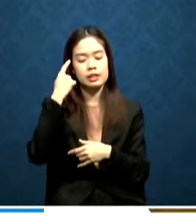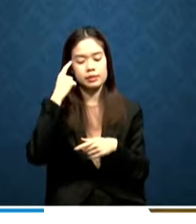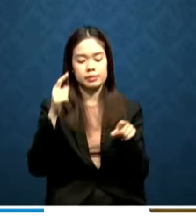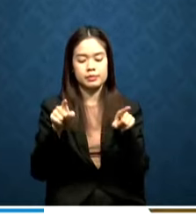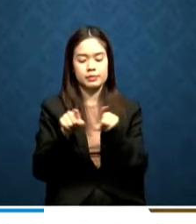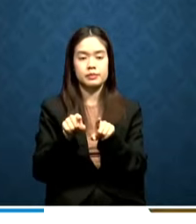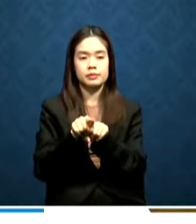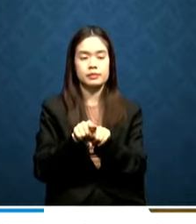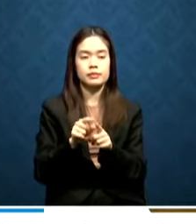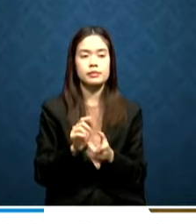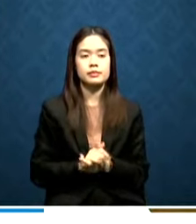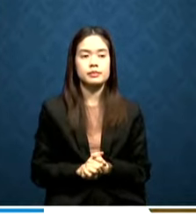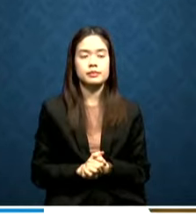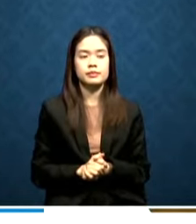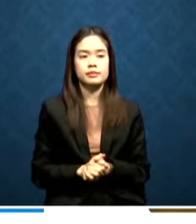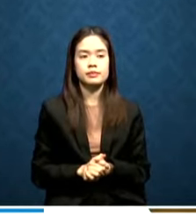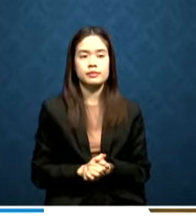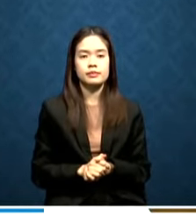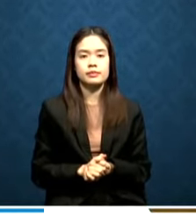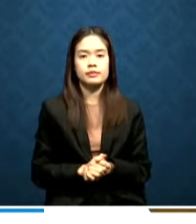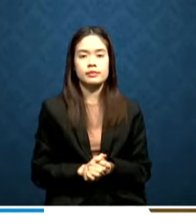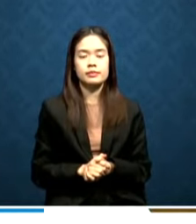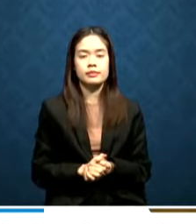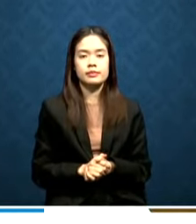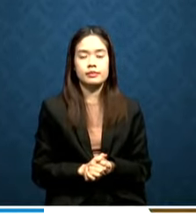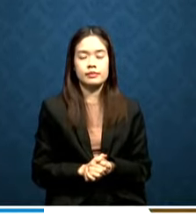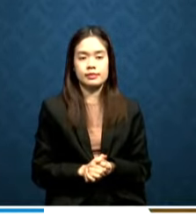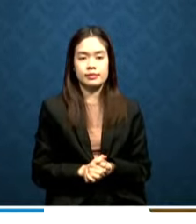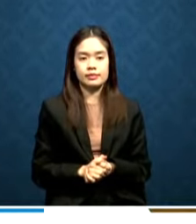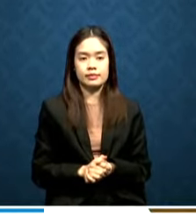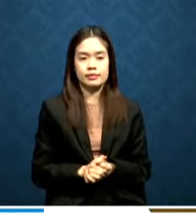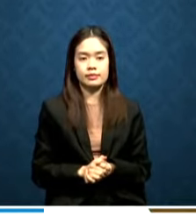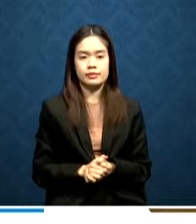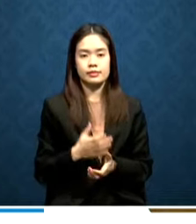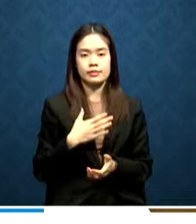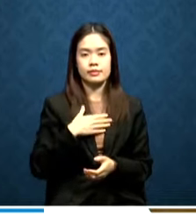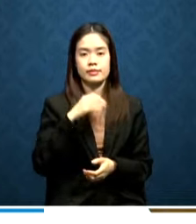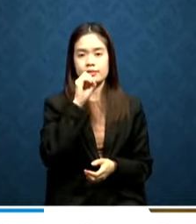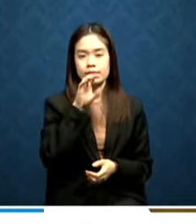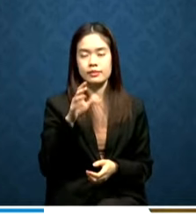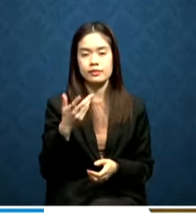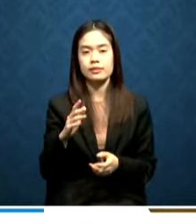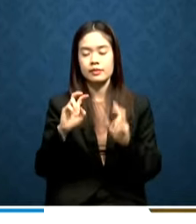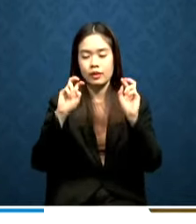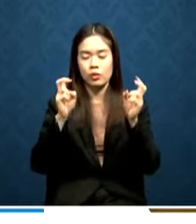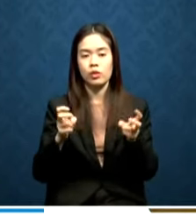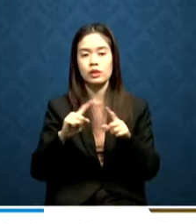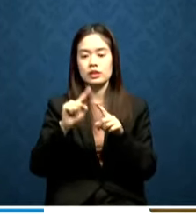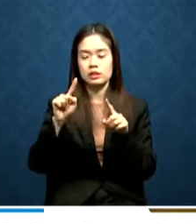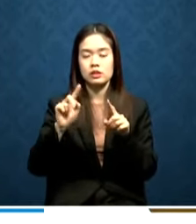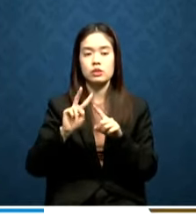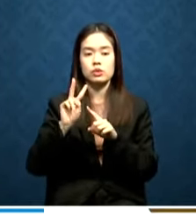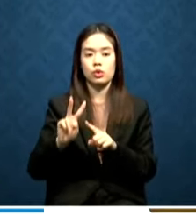เพราะว่าเรื่องนี้ผมเรียนตอบท่านที่อีกท่านนึงด้วยนะครับ2 3ท่านเรื่องหมวด1หมวด2เนี่ย